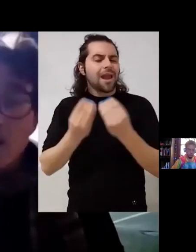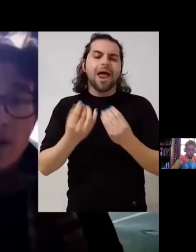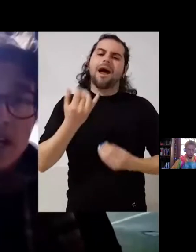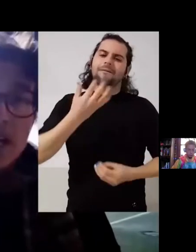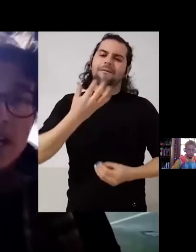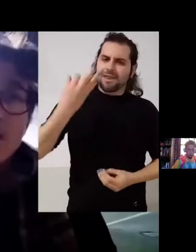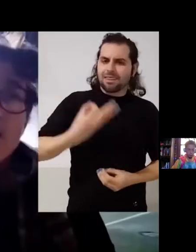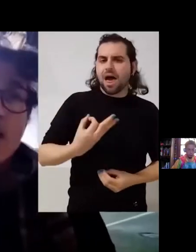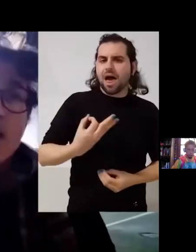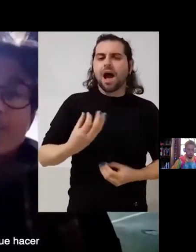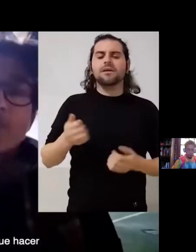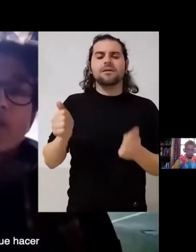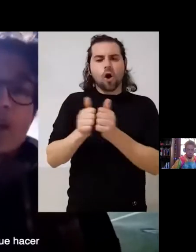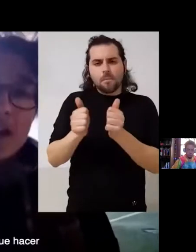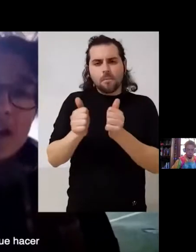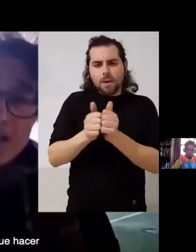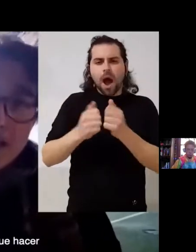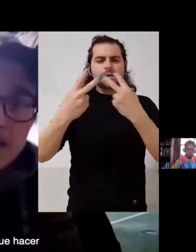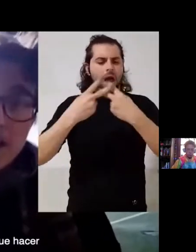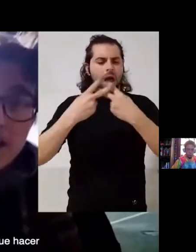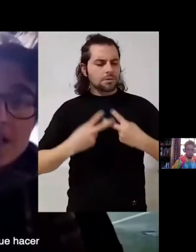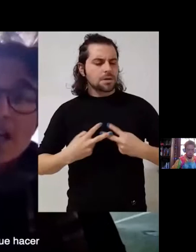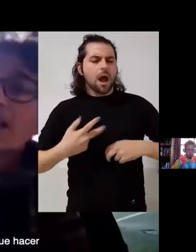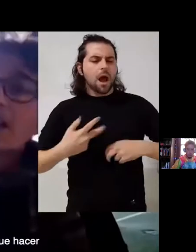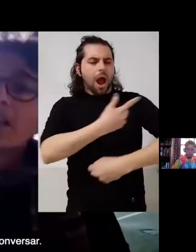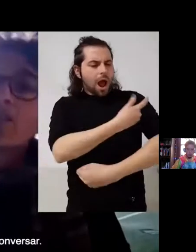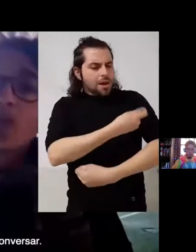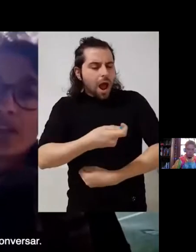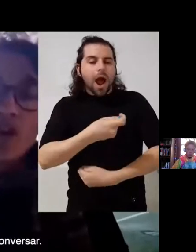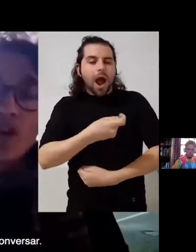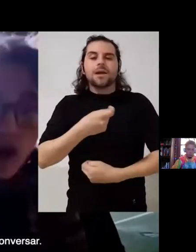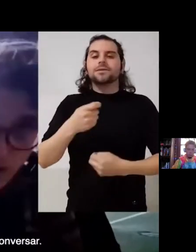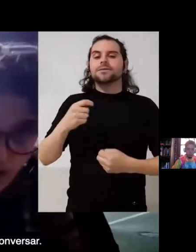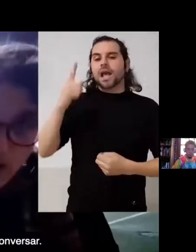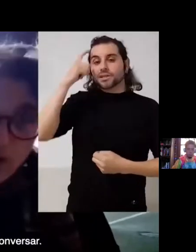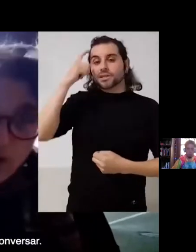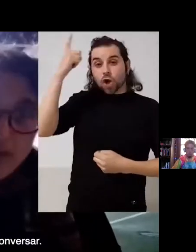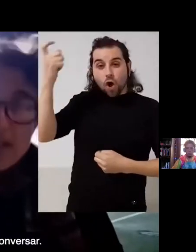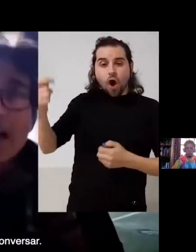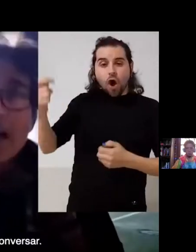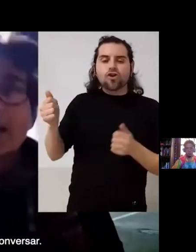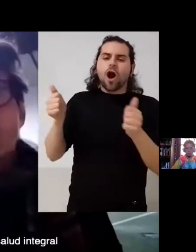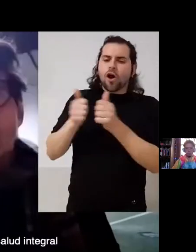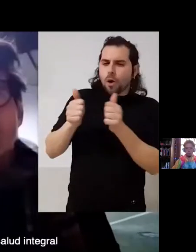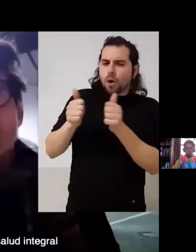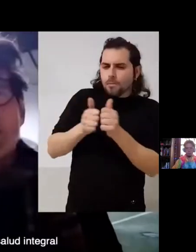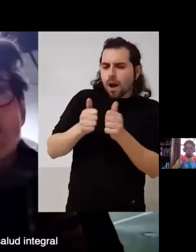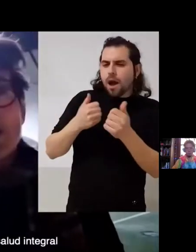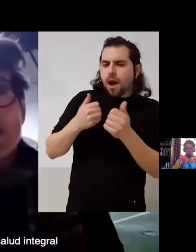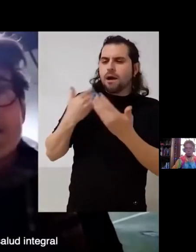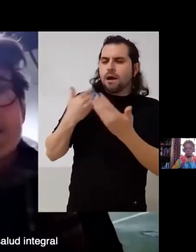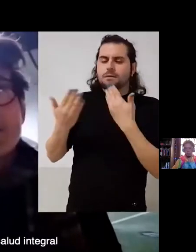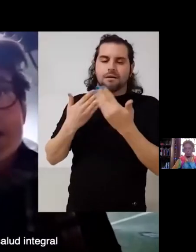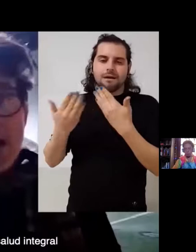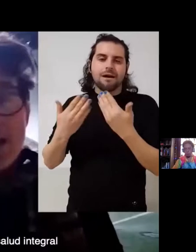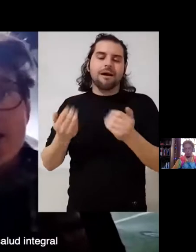pu initier mon traitement hormonal très accompagnée en me faisant les analyses requises avec une psychologue avec